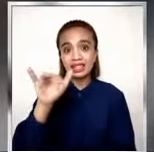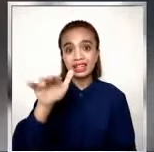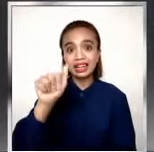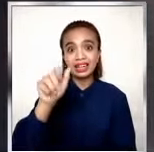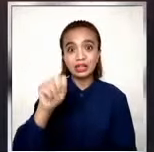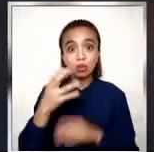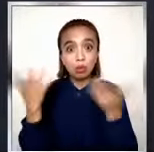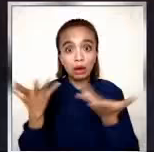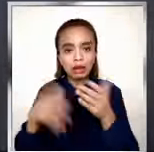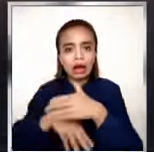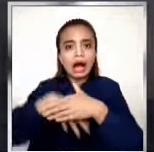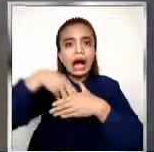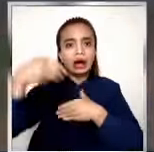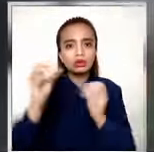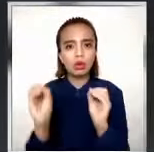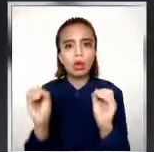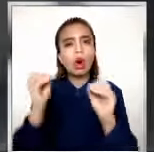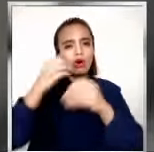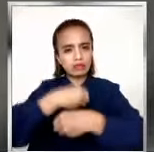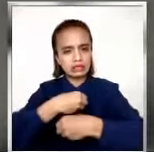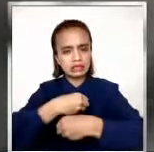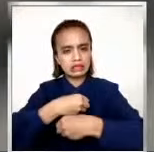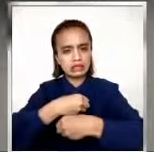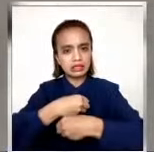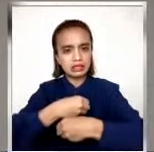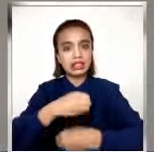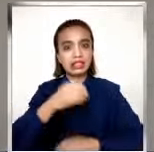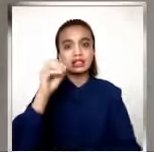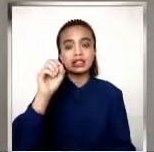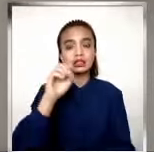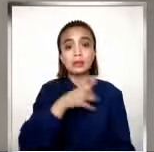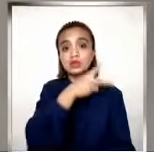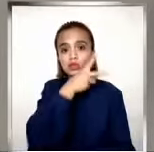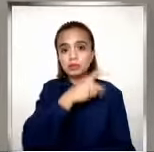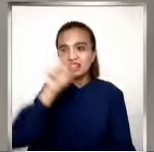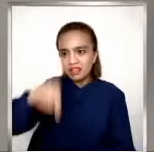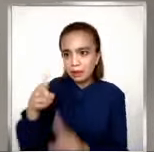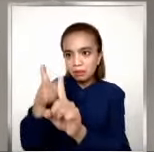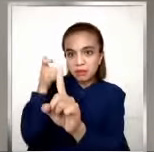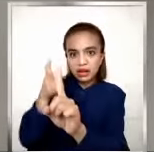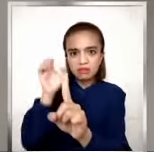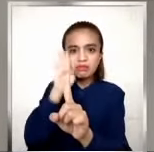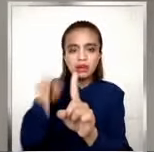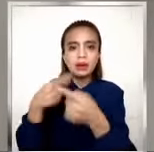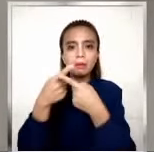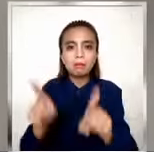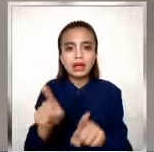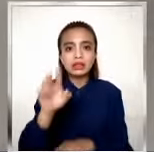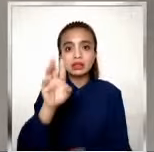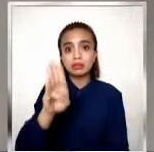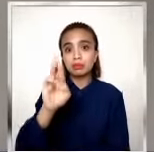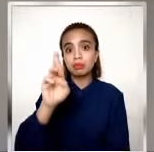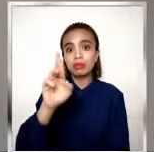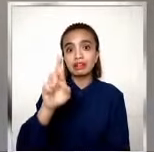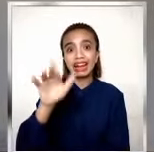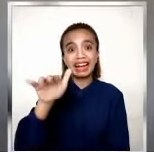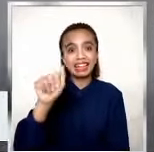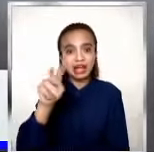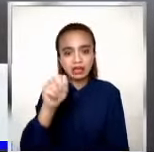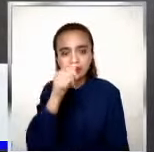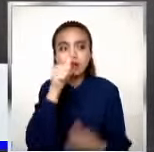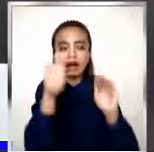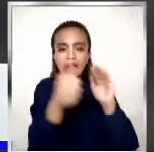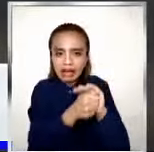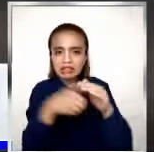opisina. Babarilin din umano sana ito ng suspect pero nakapagtago ito sa bangko. Nang mga sandaling iyon